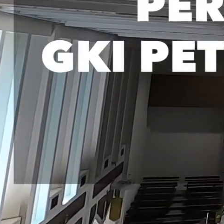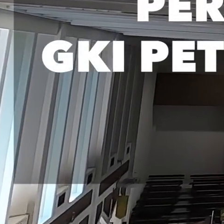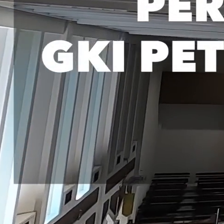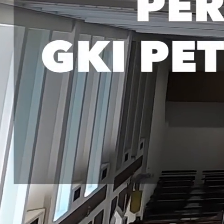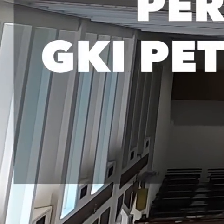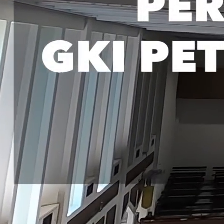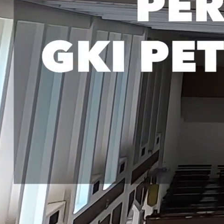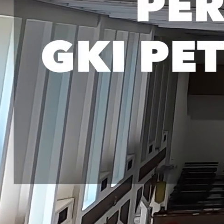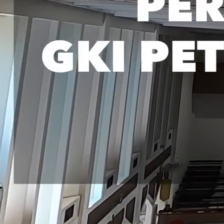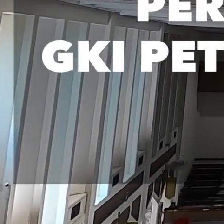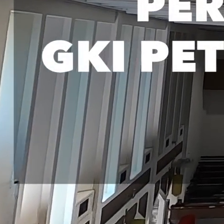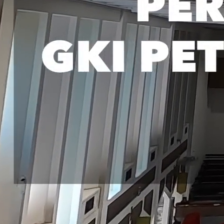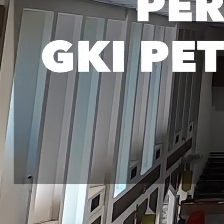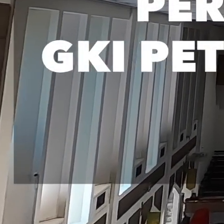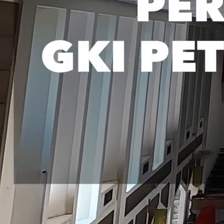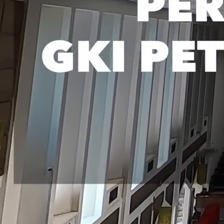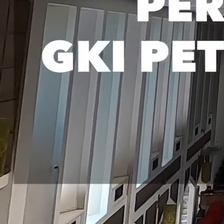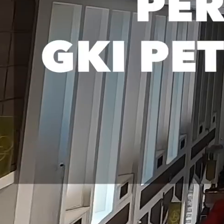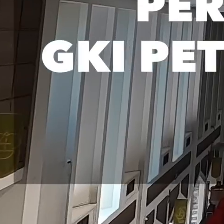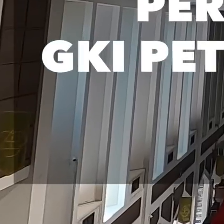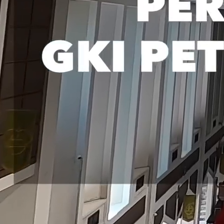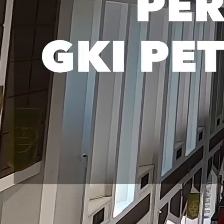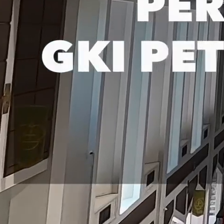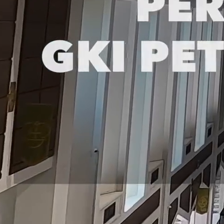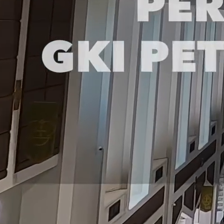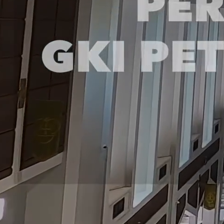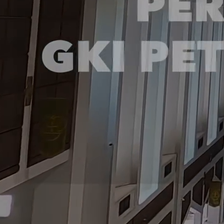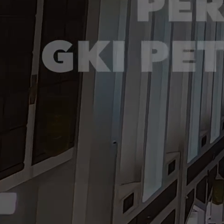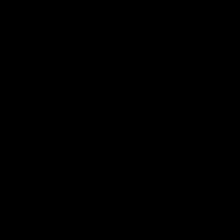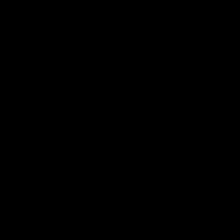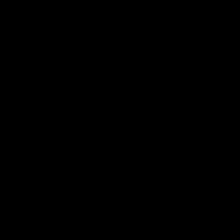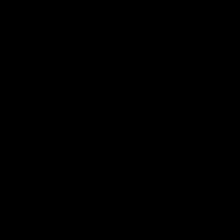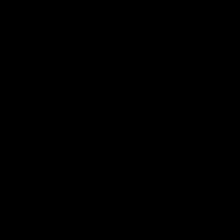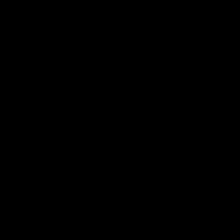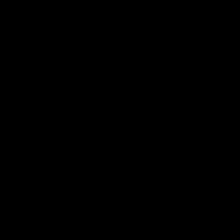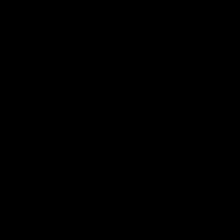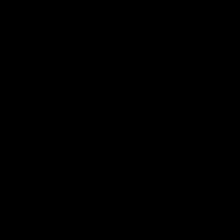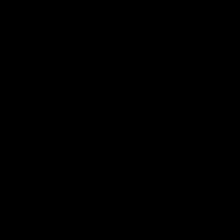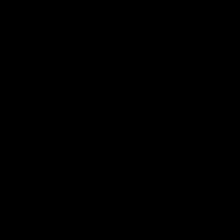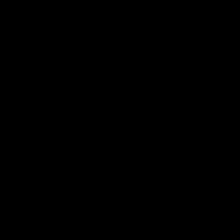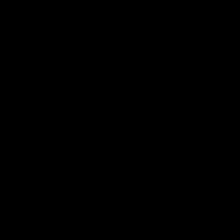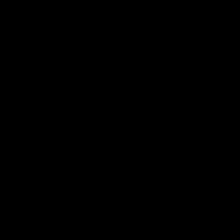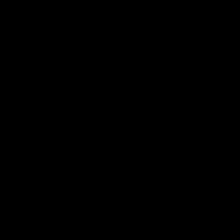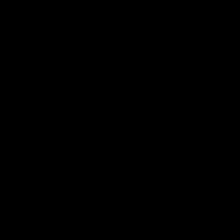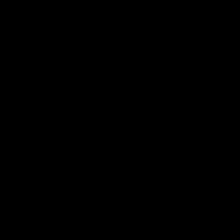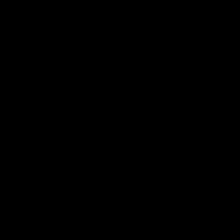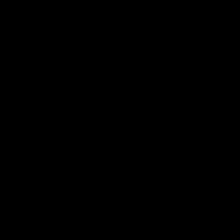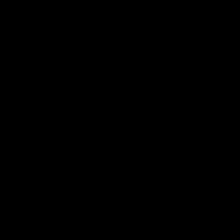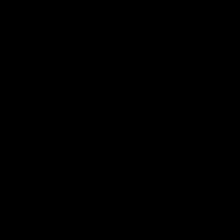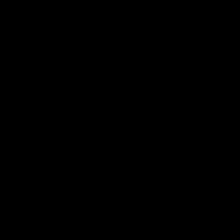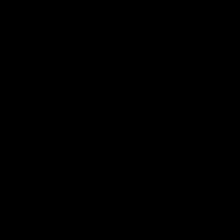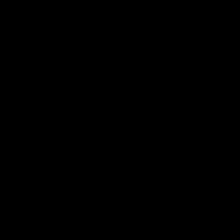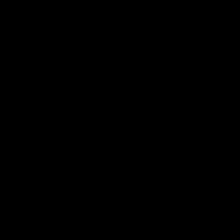karena masih ada acara perayaan HUT ke-54 GKI Peterongan Semarang. Kiranya Tuhan memberkati kita